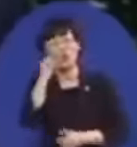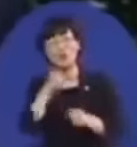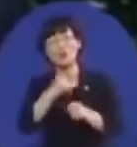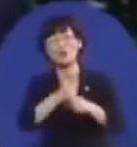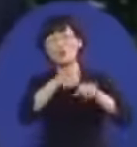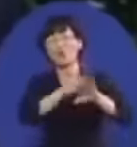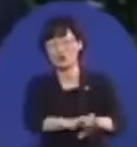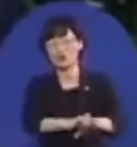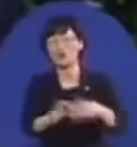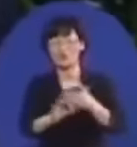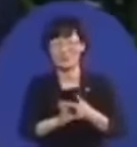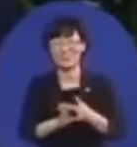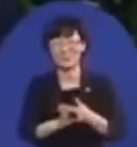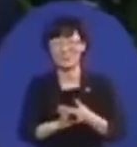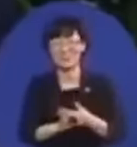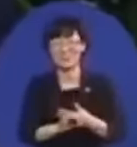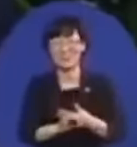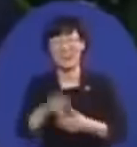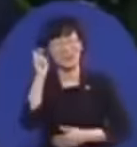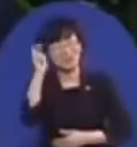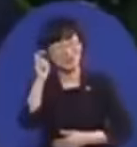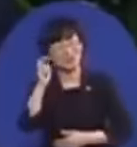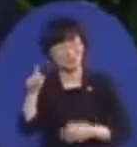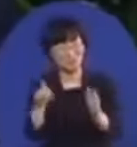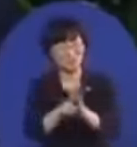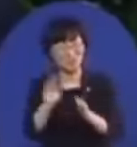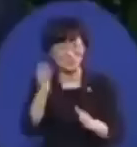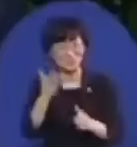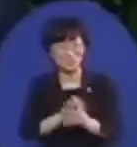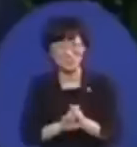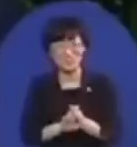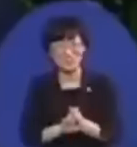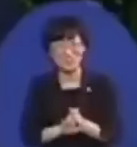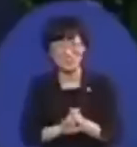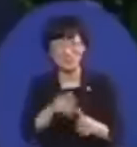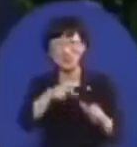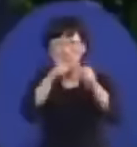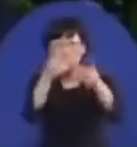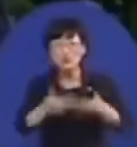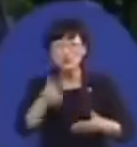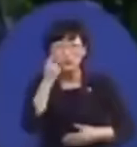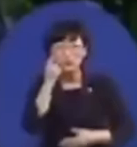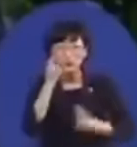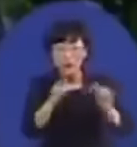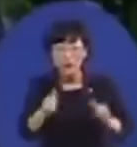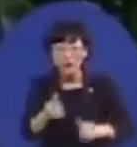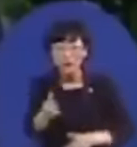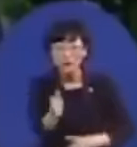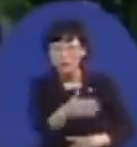놔야 발부동을 칠 것인데. 이게 구원 못 받을 사람 아무도 없어요.